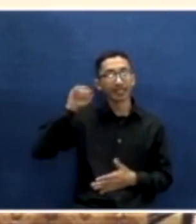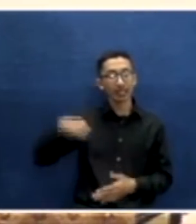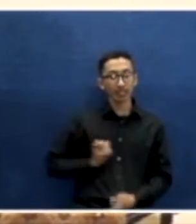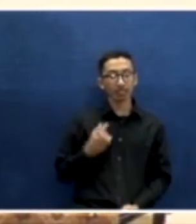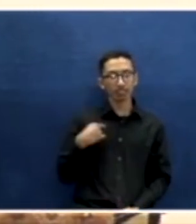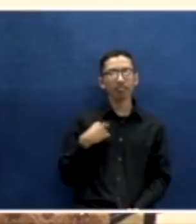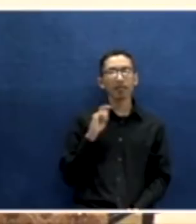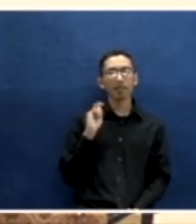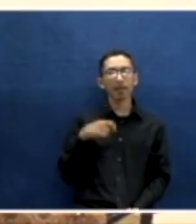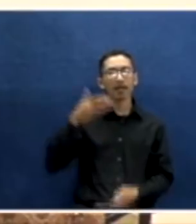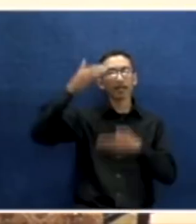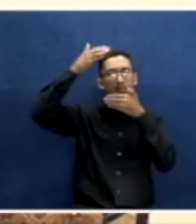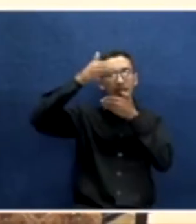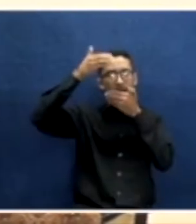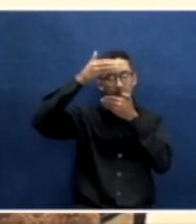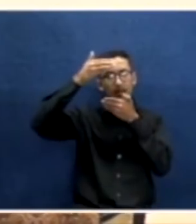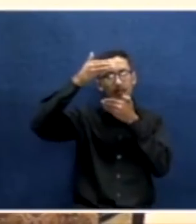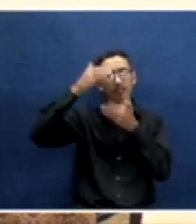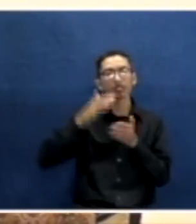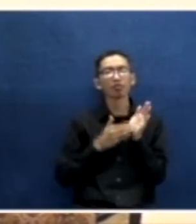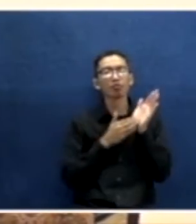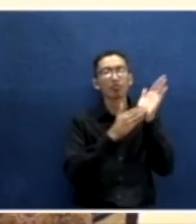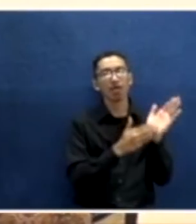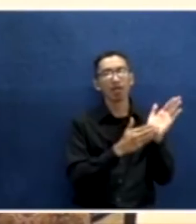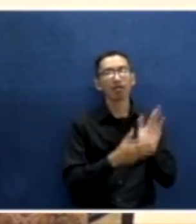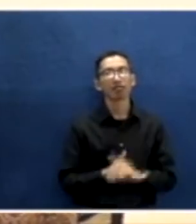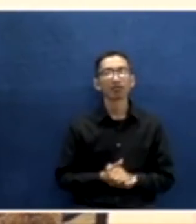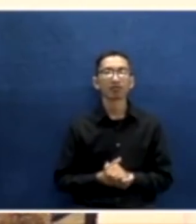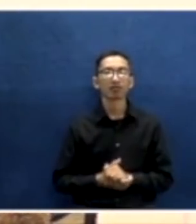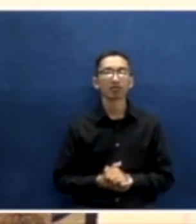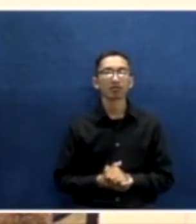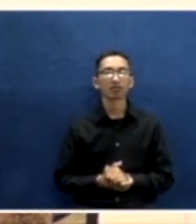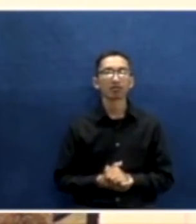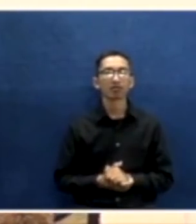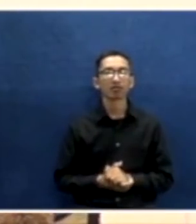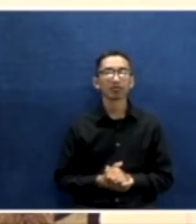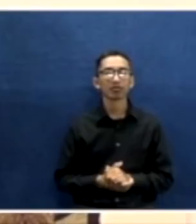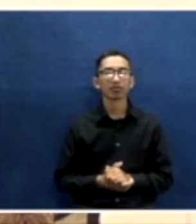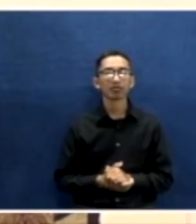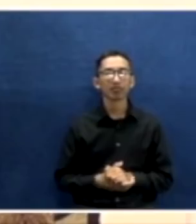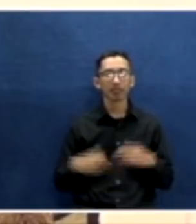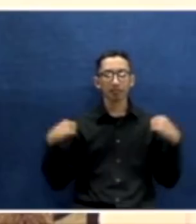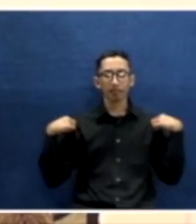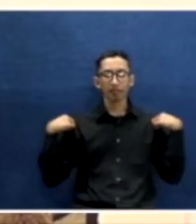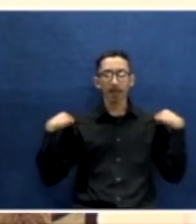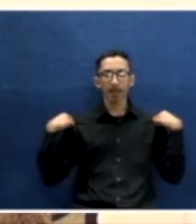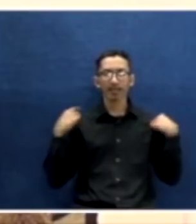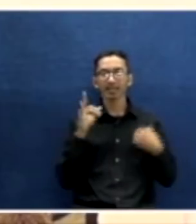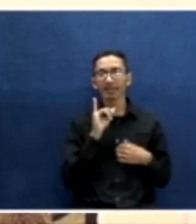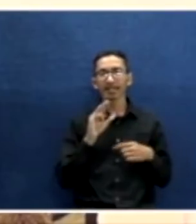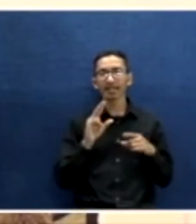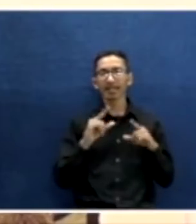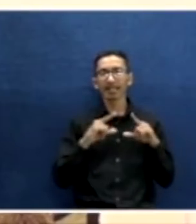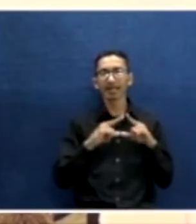tapi menganggap yang sunnah tolong bapak-bapak yang saya cintai karena Allah jangan kaitkan bagian kami dengan radikalisme karena